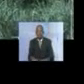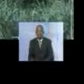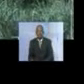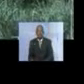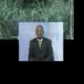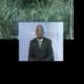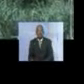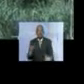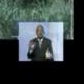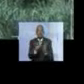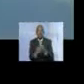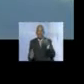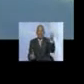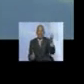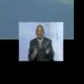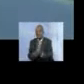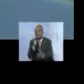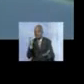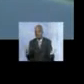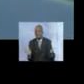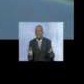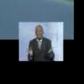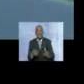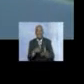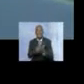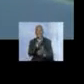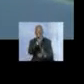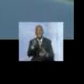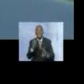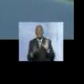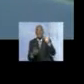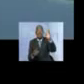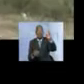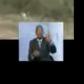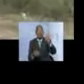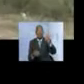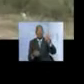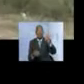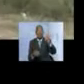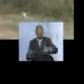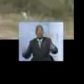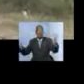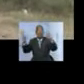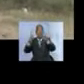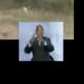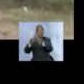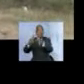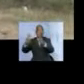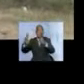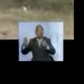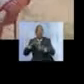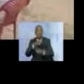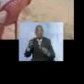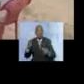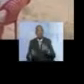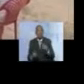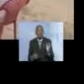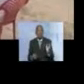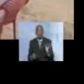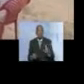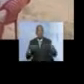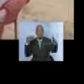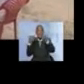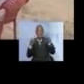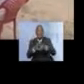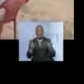Ambiance particulière à Tieningboui, située à environ 60 km de Mankono, chef-lieu de région, à l'occasion de la